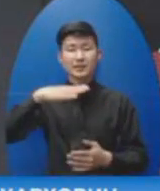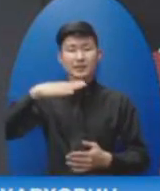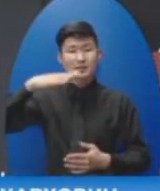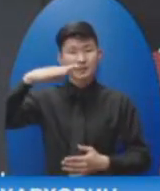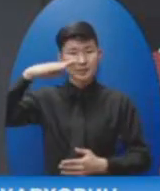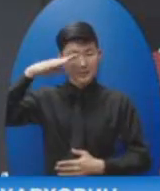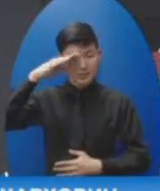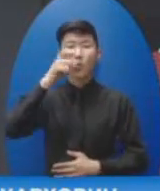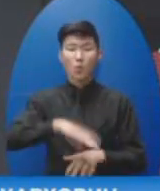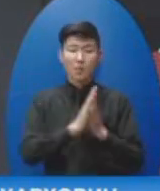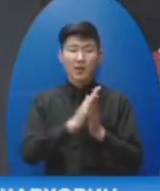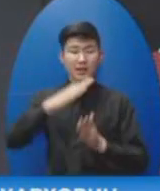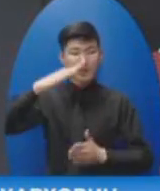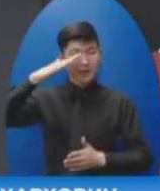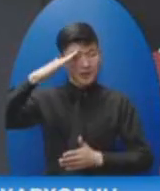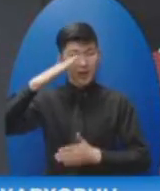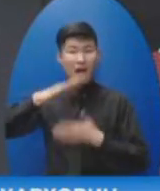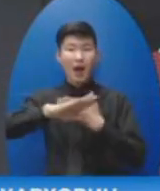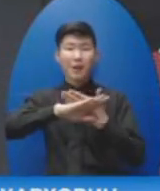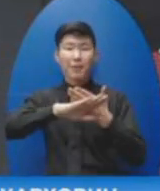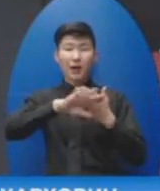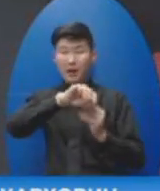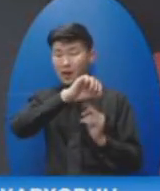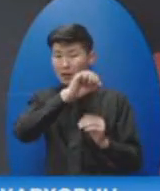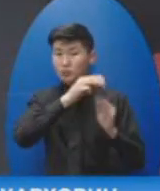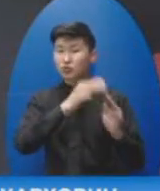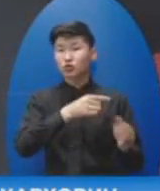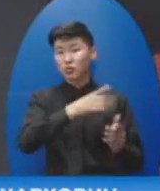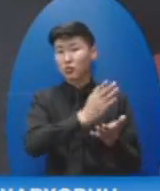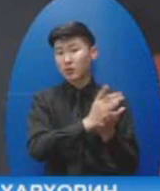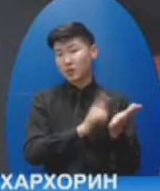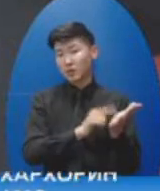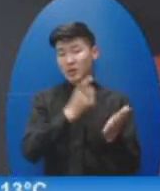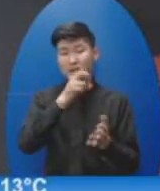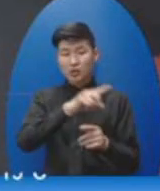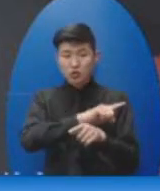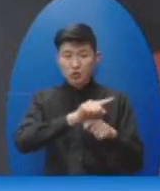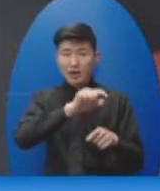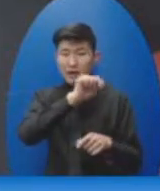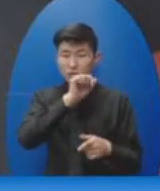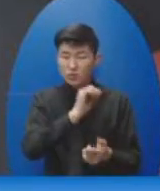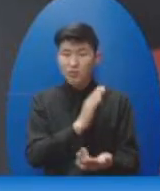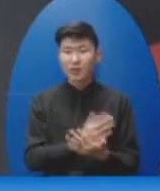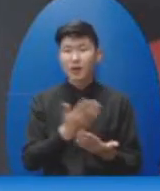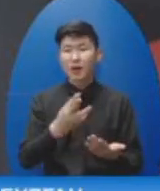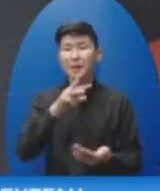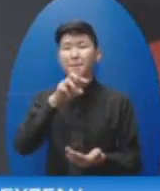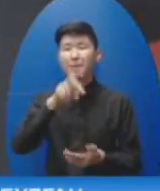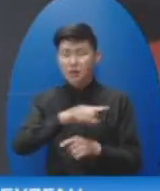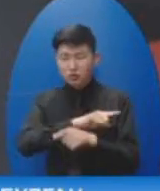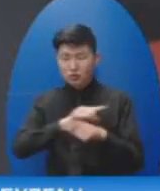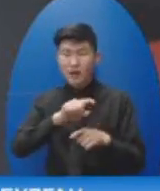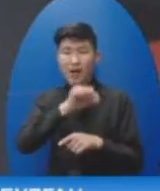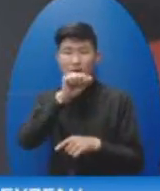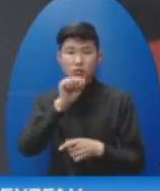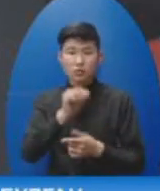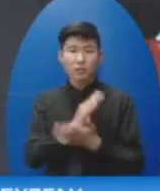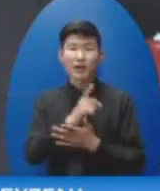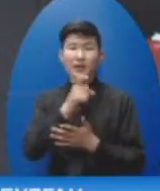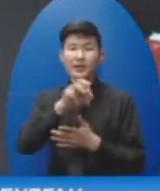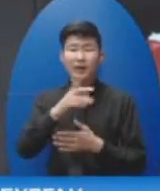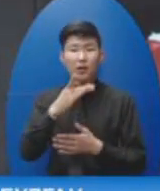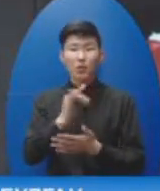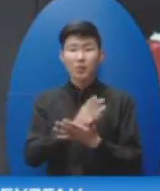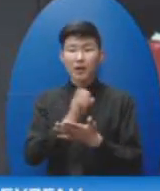хил хамгаалах асуудлаа одоо шийднэ үстэ. Тэр хил зөрчигчийн асуудал байж гэн. Мал зөрчигчийн асуудал байж гэн. Энэ хилийн аюулгүй байдлыг хангах хэрэгтэй болохос